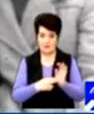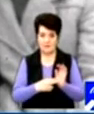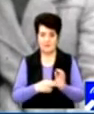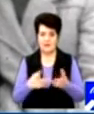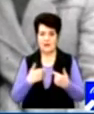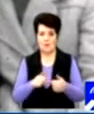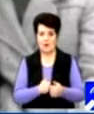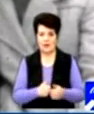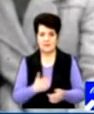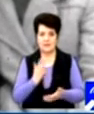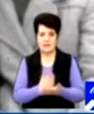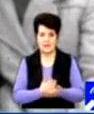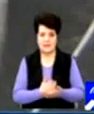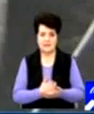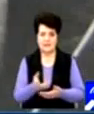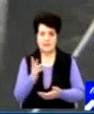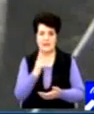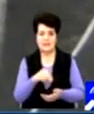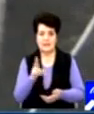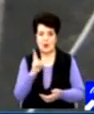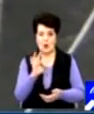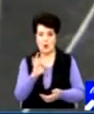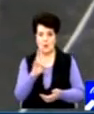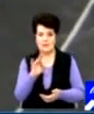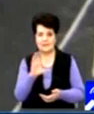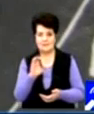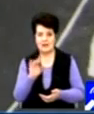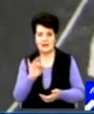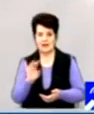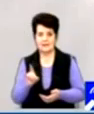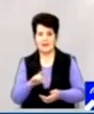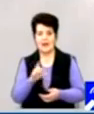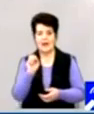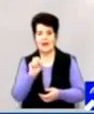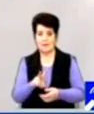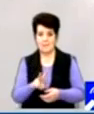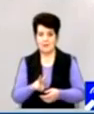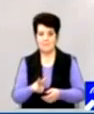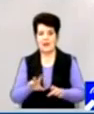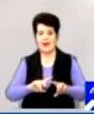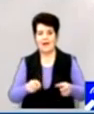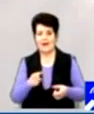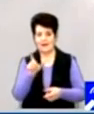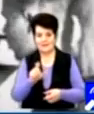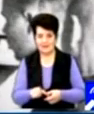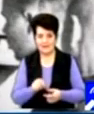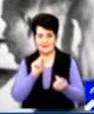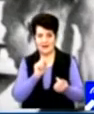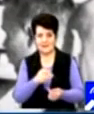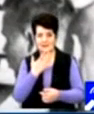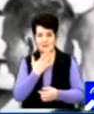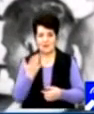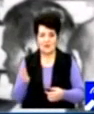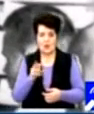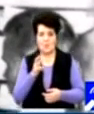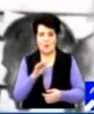activitatea organizației este deconspirată, iar membrii acesteia arestați. Pentru activitate antisovietică, Ion